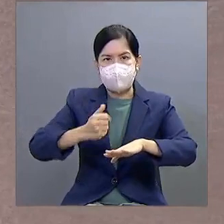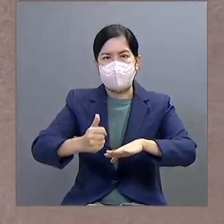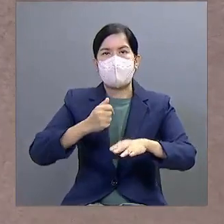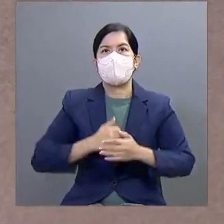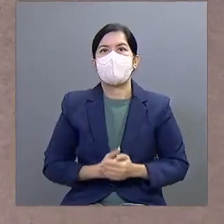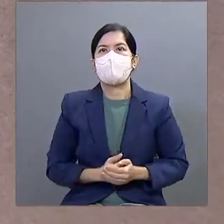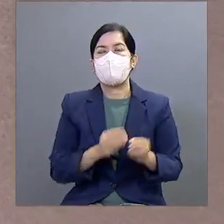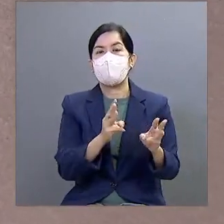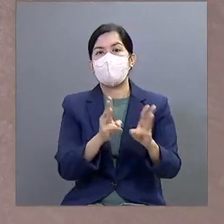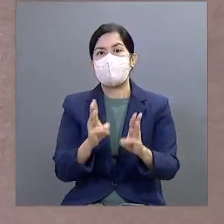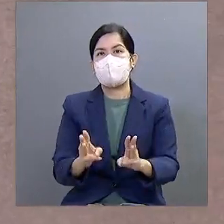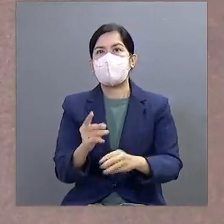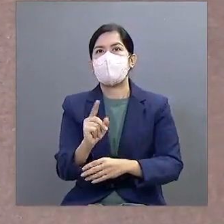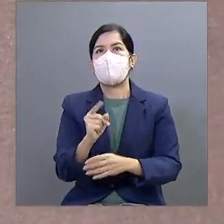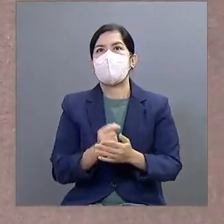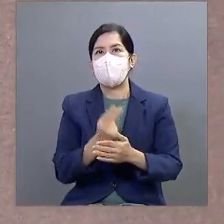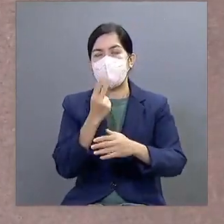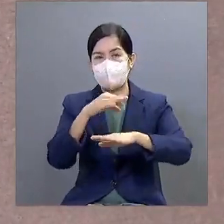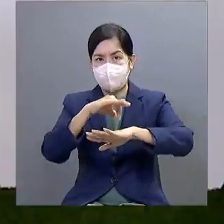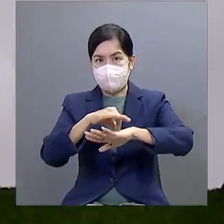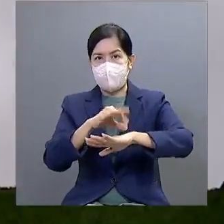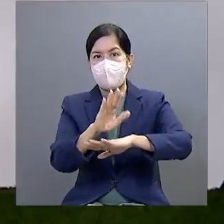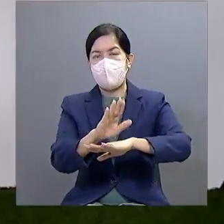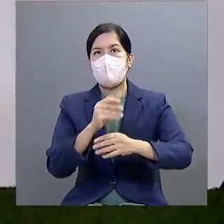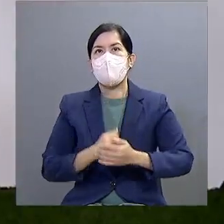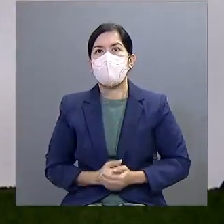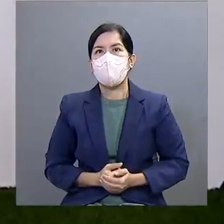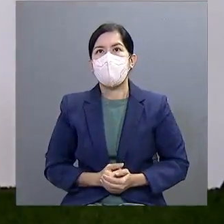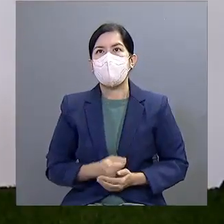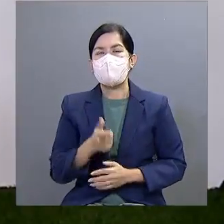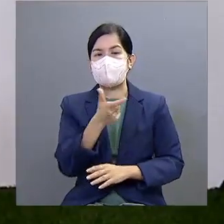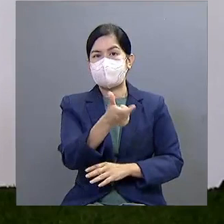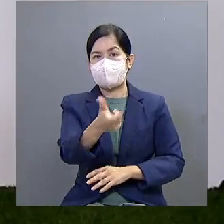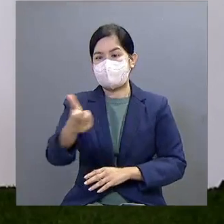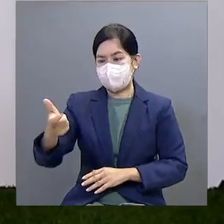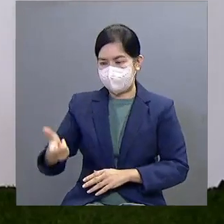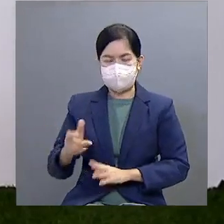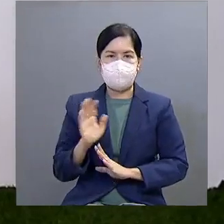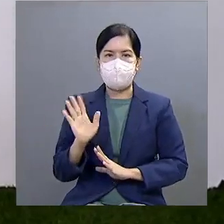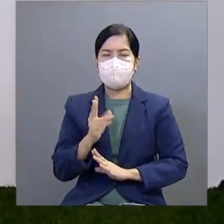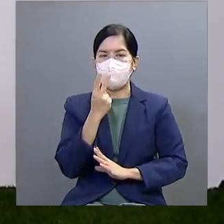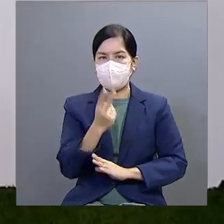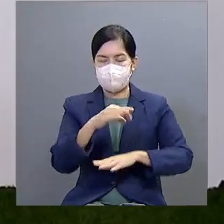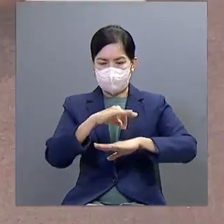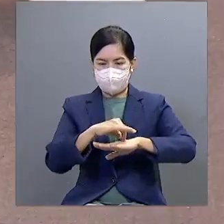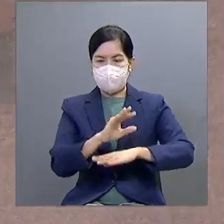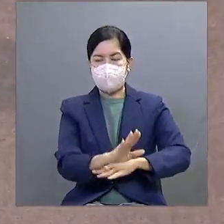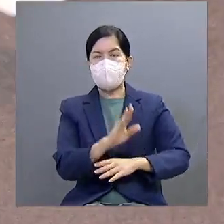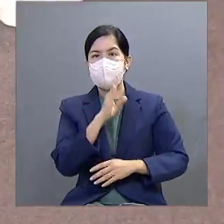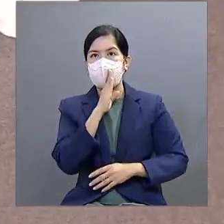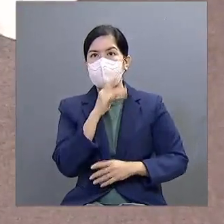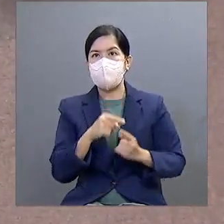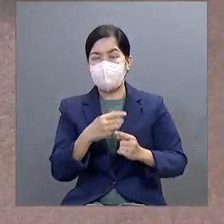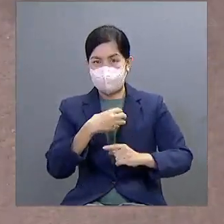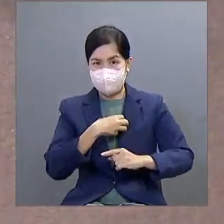ราทำเฉพาะจุดคุณผู้ชมไม่ทำแบบว่าฉีดทั่วๆนะคะเพราะว่ากลิ่นเนี่ยเราอยากจะให้มันไปโฟกัสที่บริเว